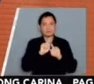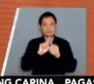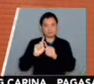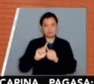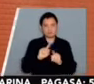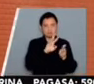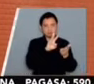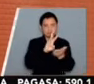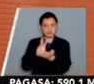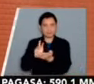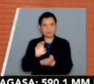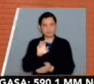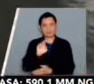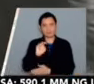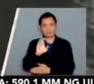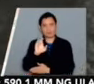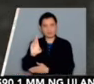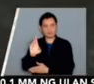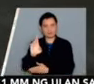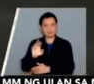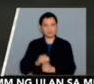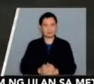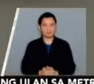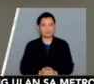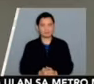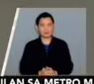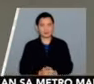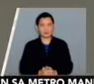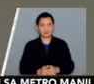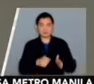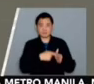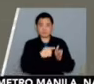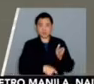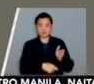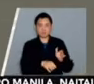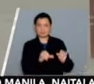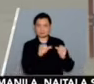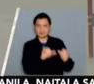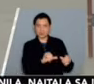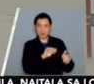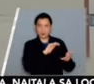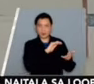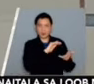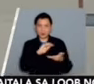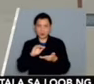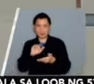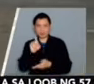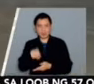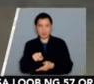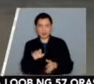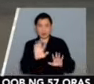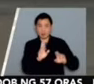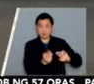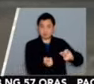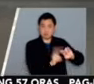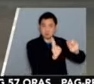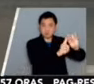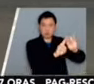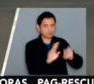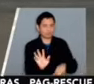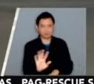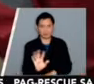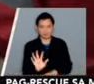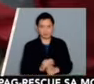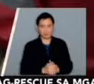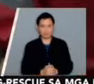ang price freeze sa mga pangunahing produkto sa Metro Manila ayon sa Department of Trade and Industry. Sa emergency meeting ng NDRRMC